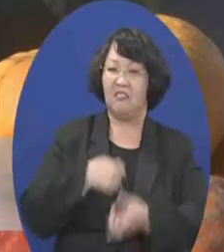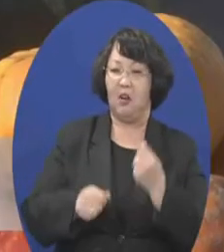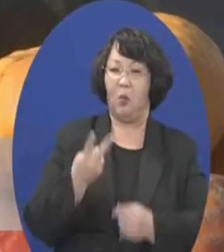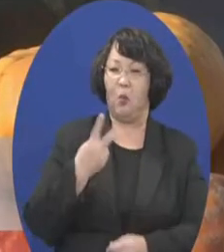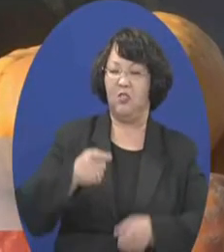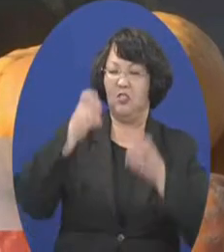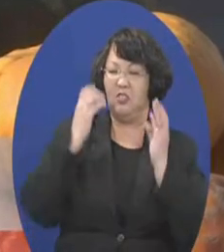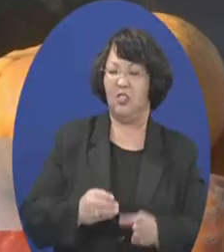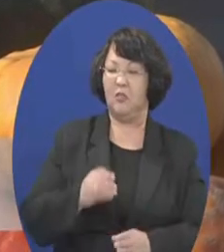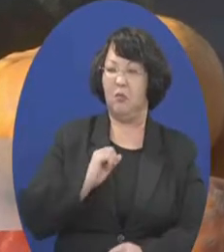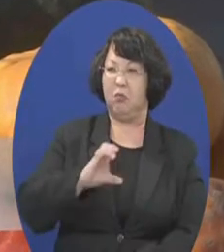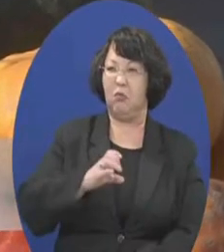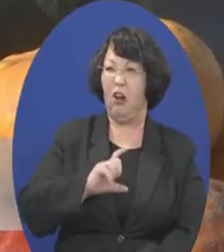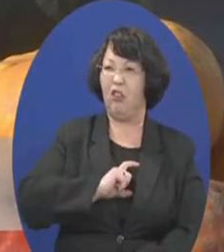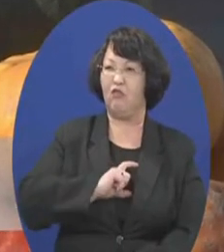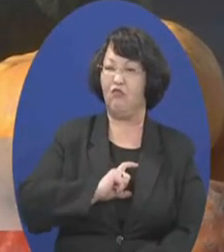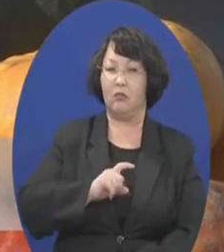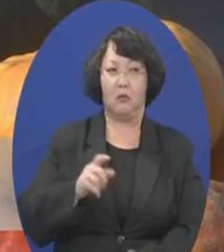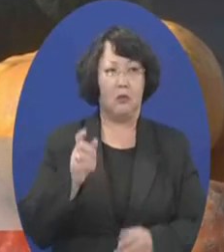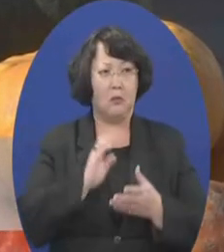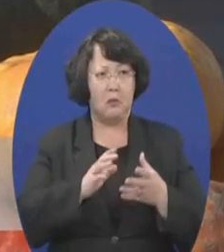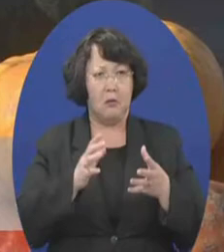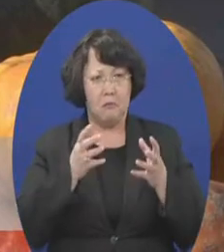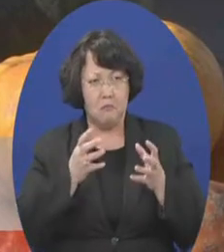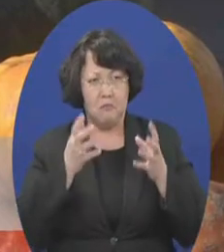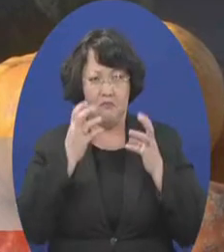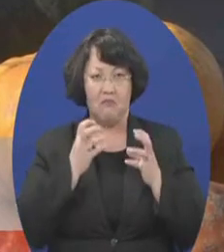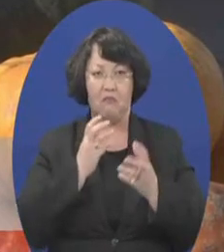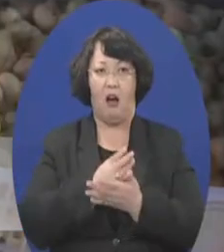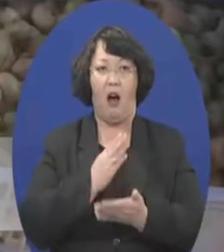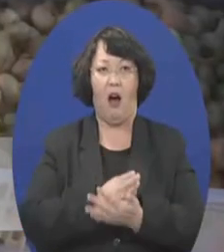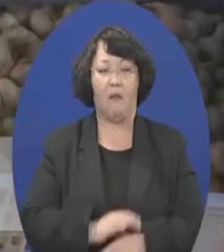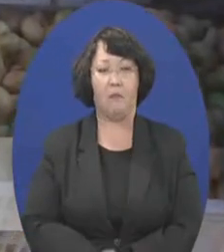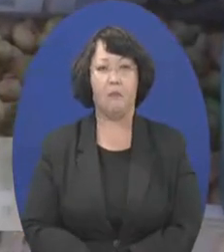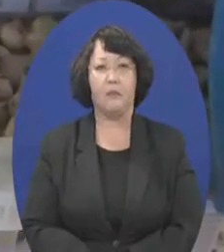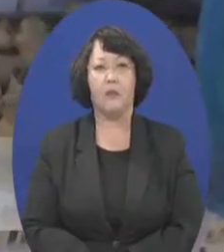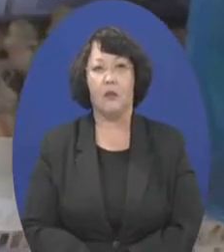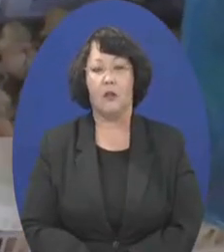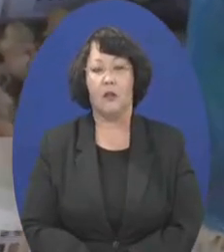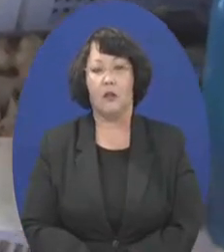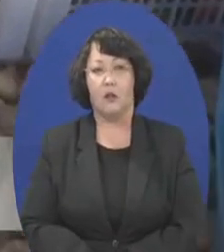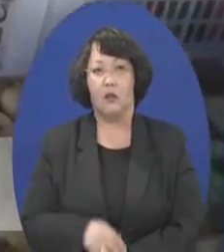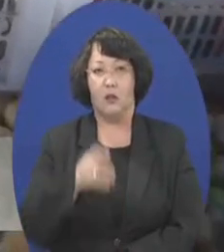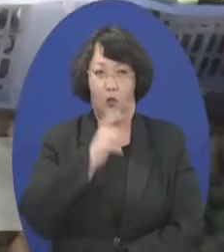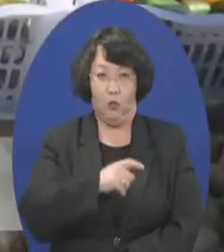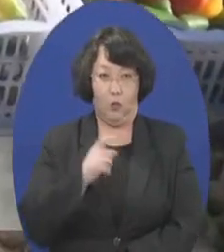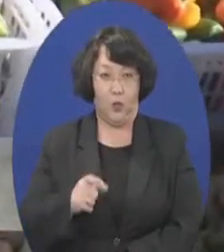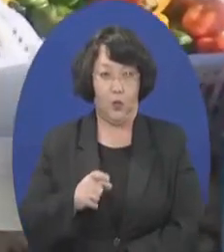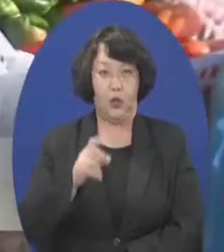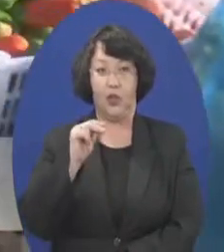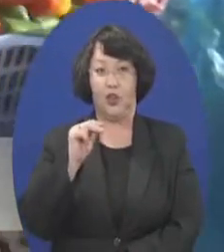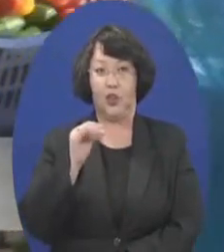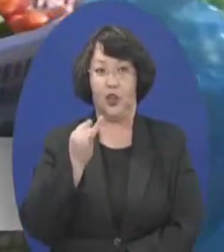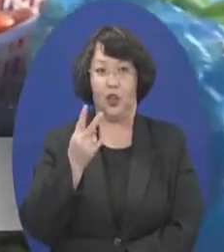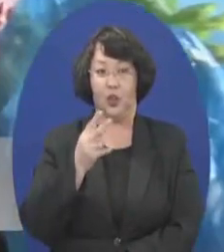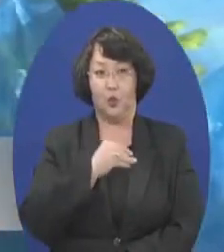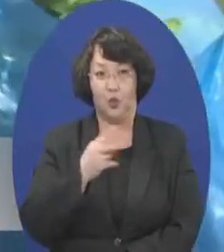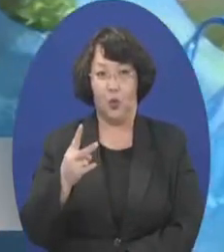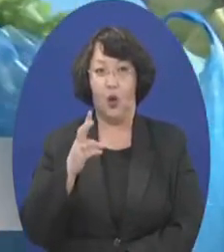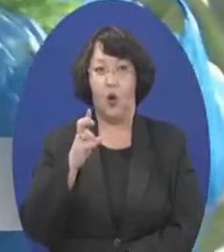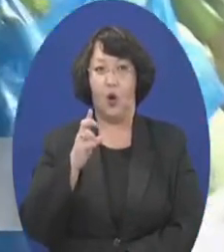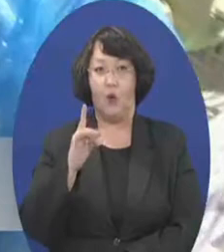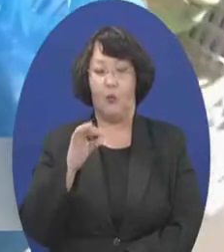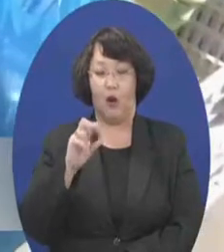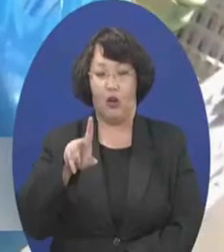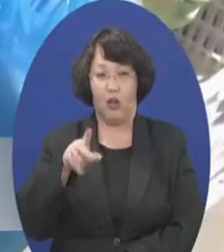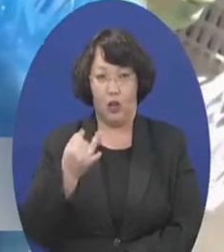энд борлуулалт хийж байгаа худалдагч үн яаж тогтдгийг тайлбарлаж байна. Одоо тэгвэл уусууч явахдаа чинжүү өнө, борохол өнө, бүүцээ явуцаа өнө